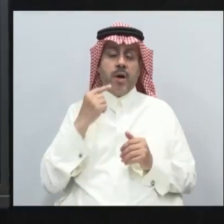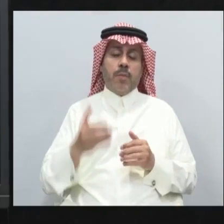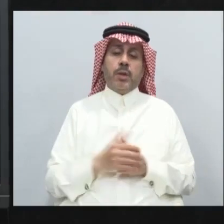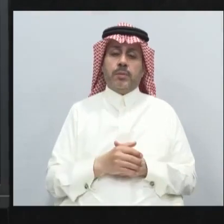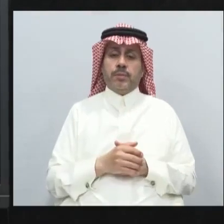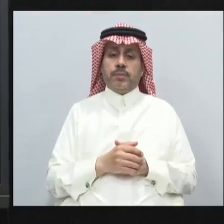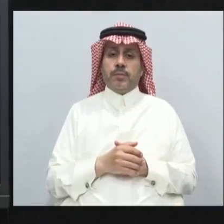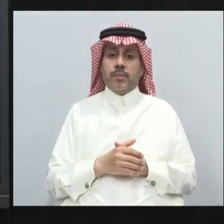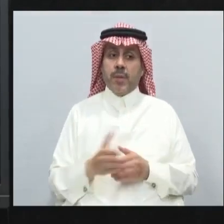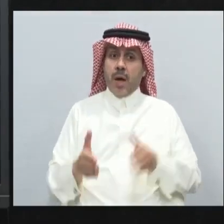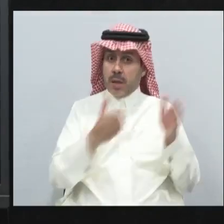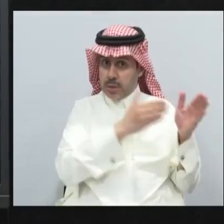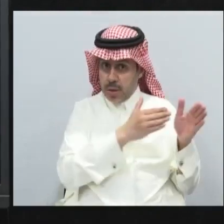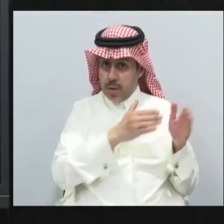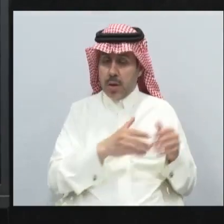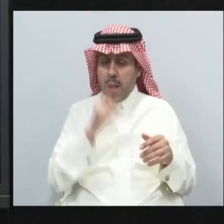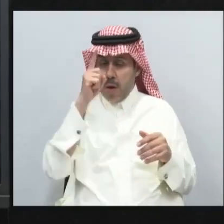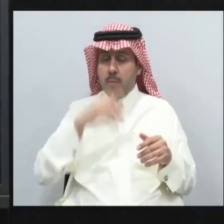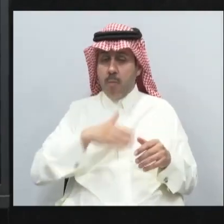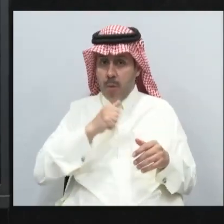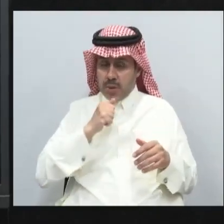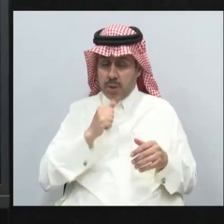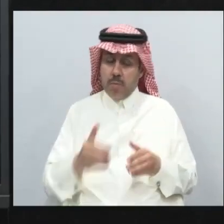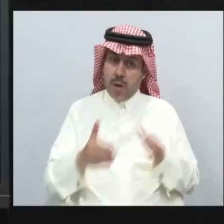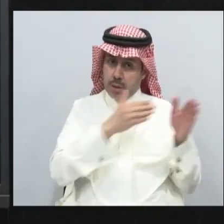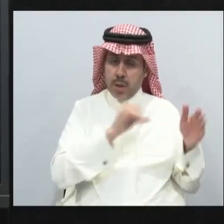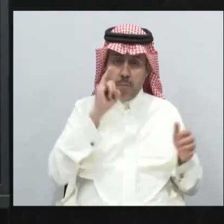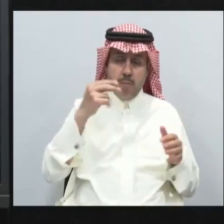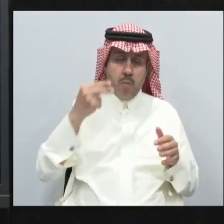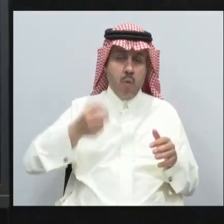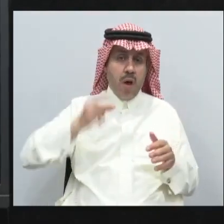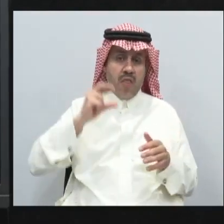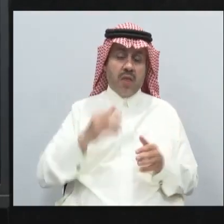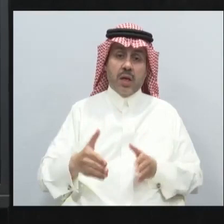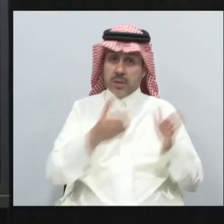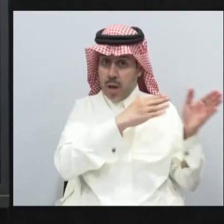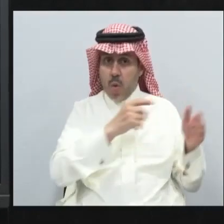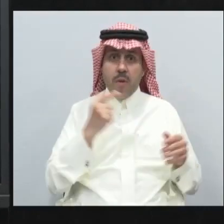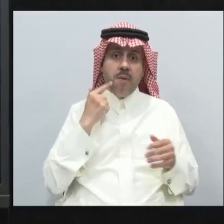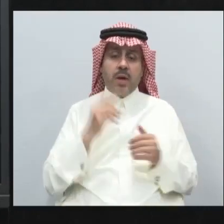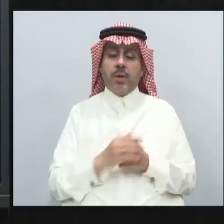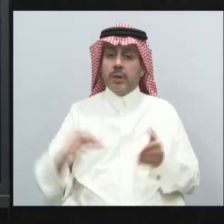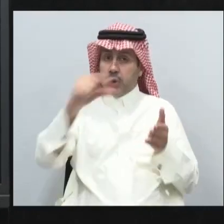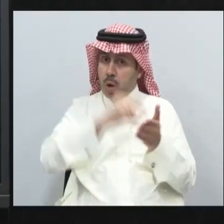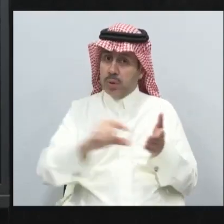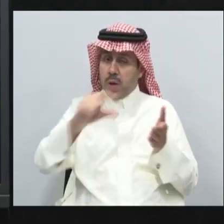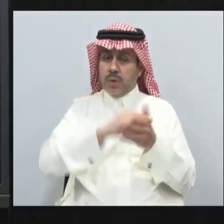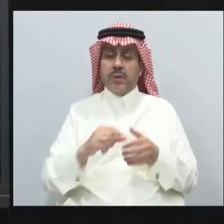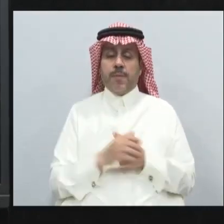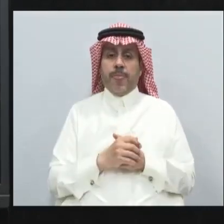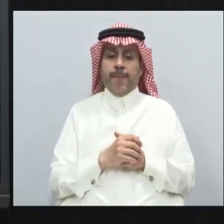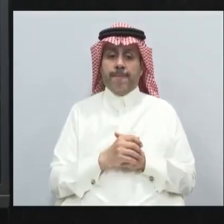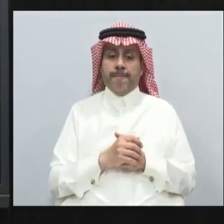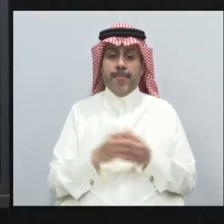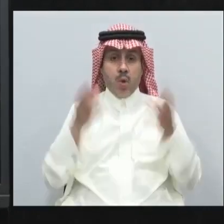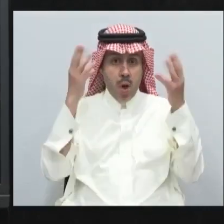عليه السلام ان يبعث معاذ الصحابي الجليل اعلم الامه بالحلال والحرام اراده ان ابعثه الى اليمن